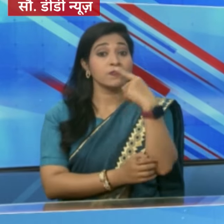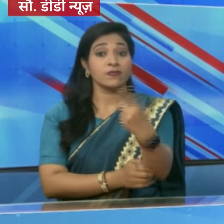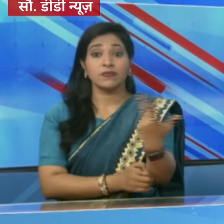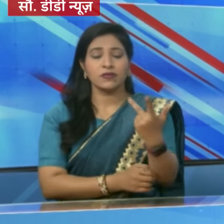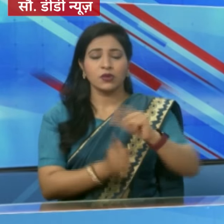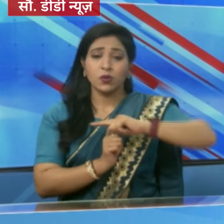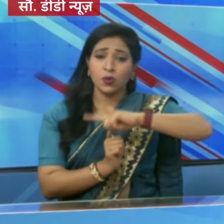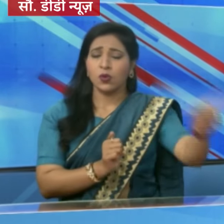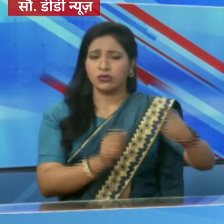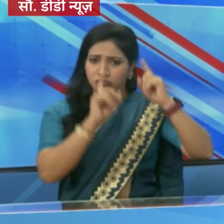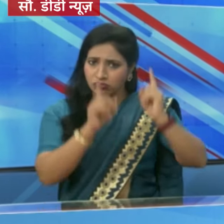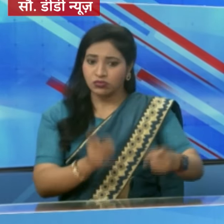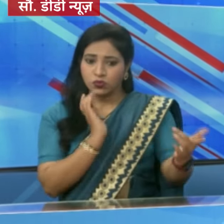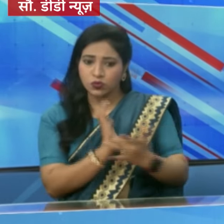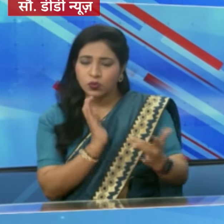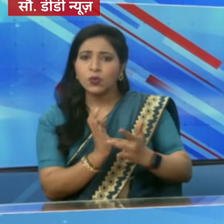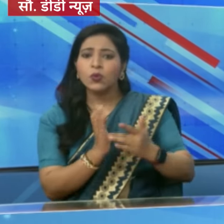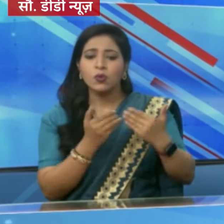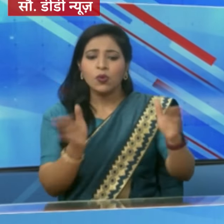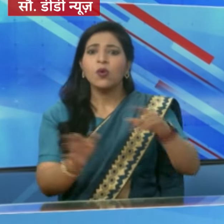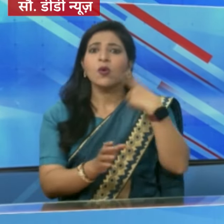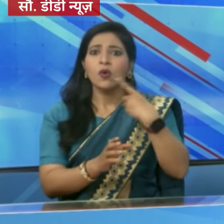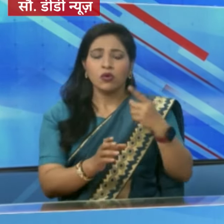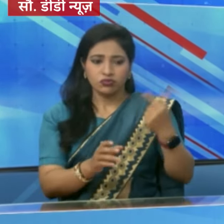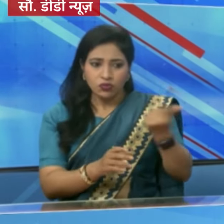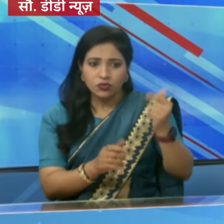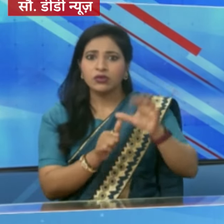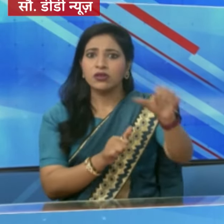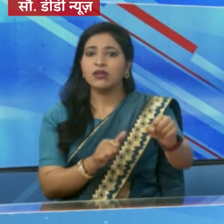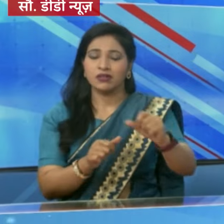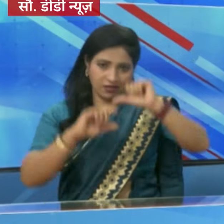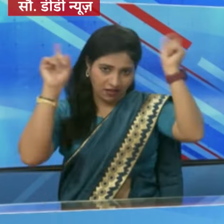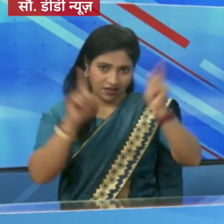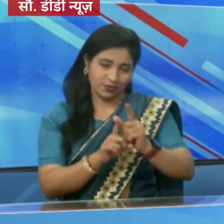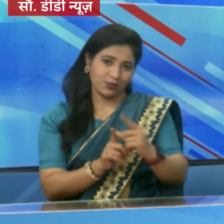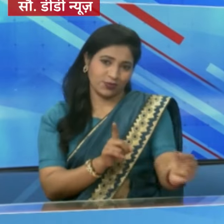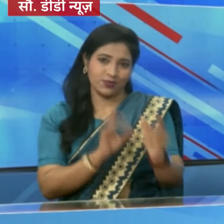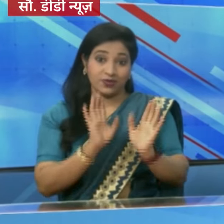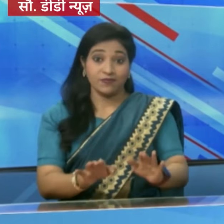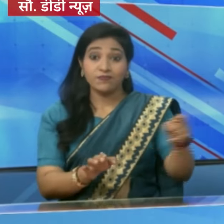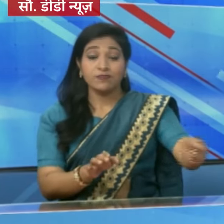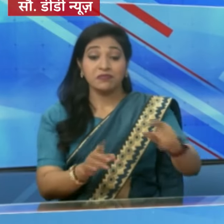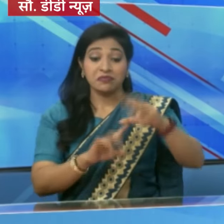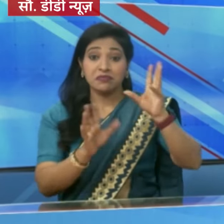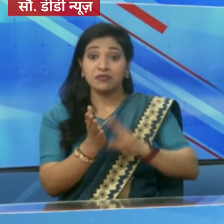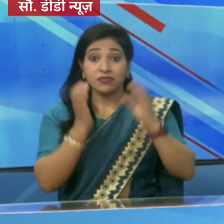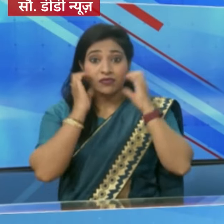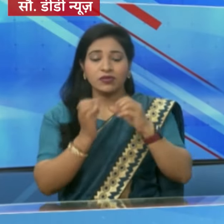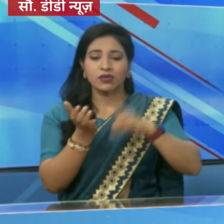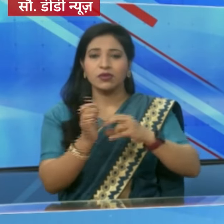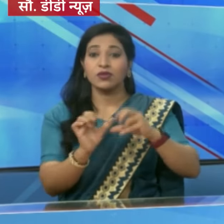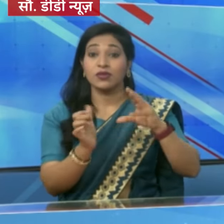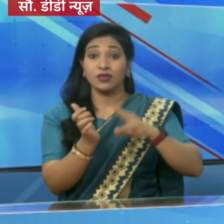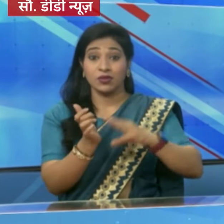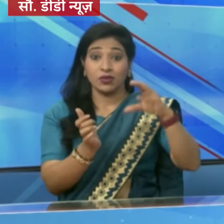कि सभी के लिए प्रौद्योगिकी की उपलब्धता को भारत ने सुनिश्चित किया है प्रधानमंत्री ने नमो ड्रोन